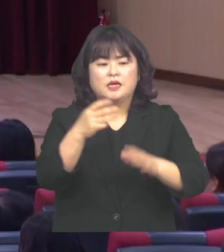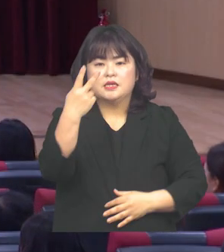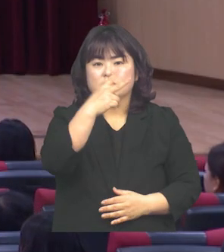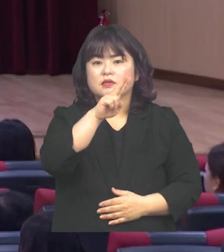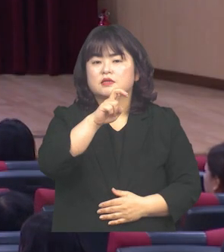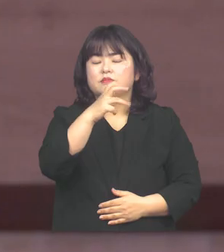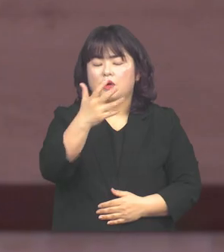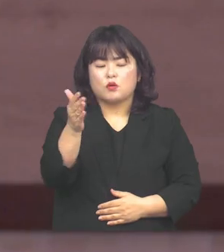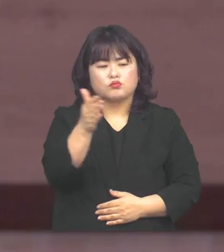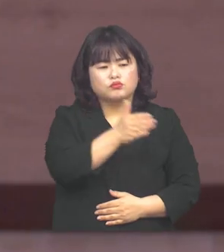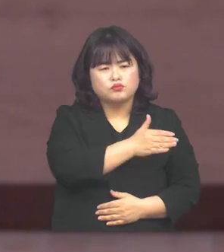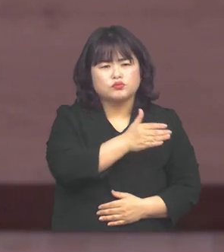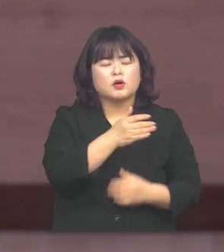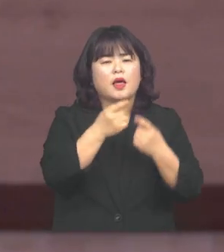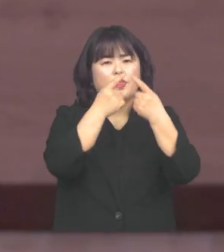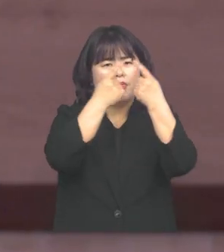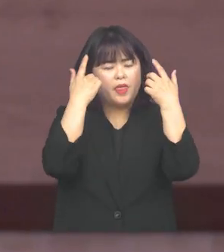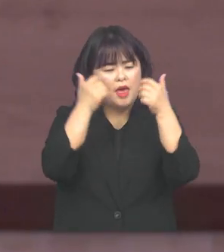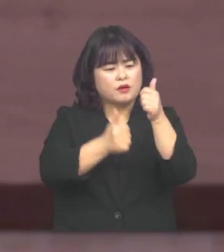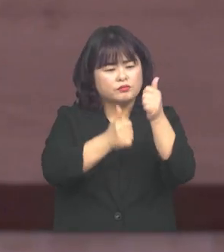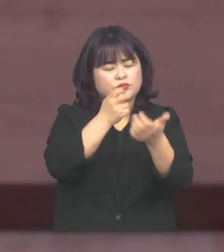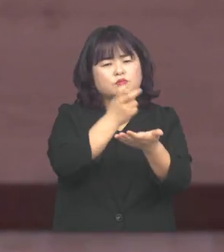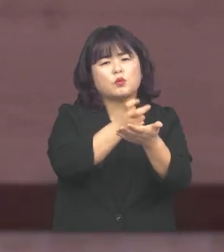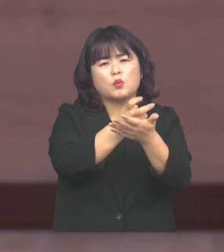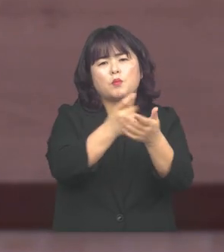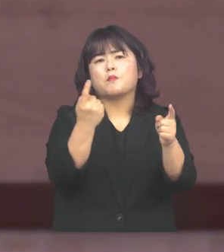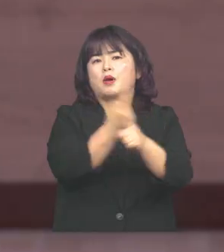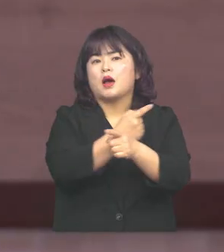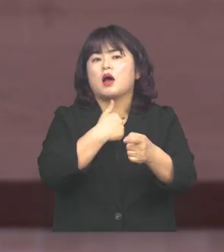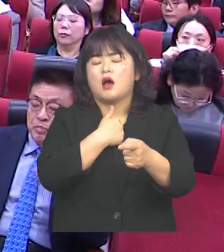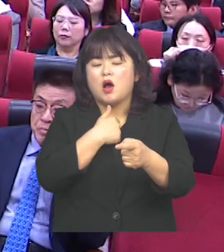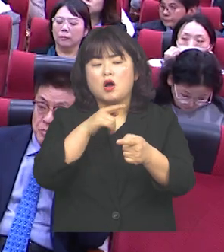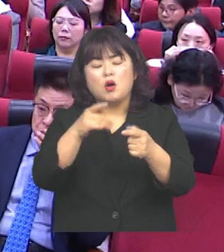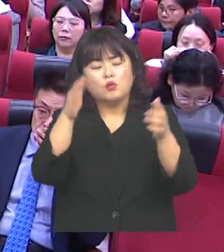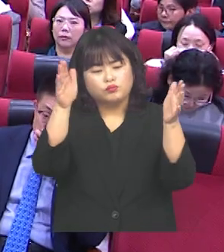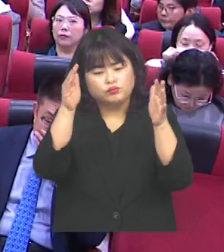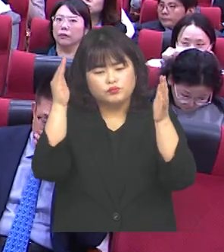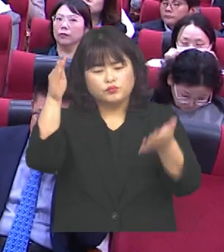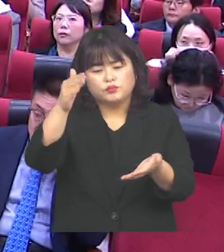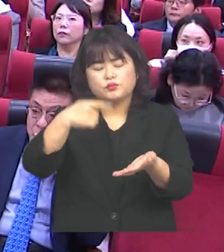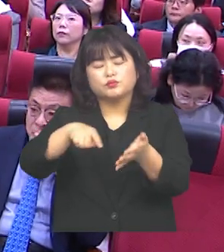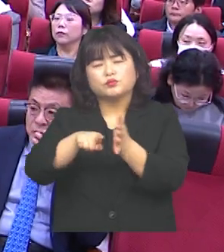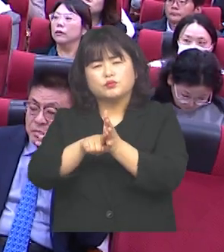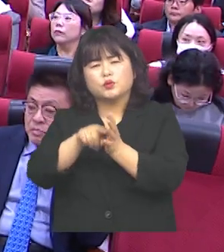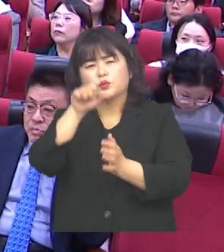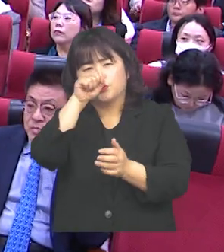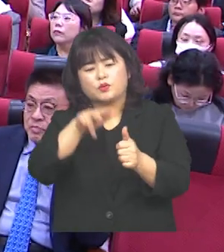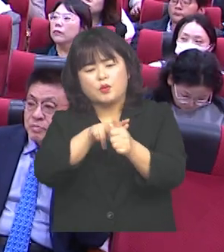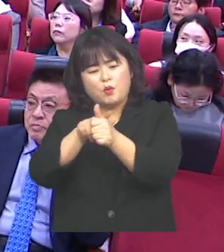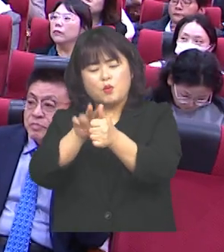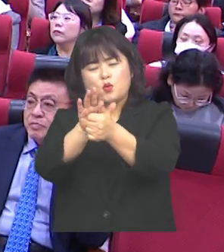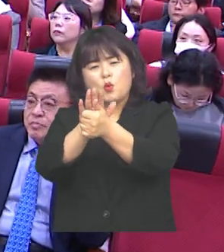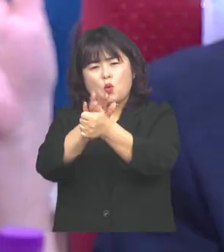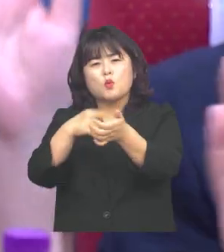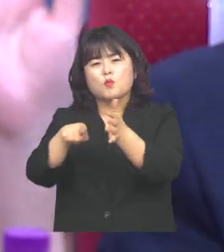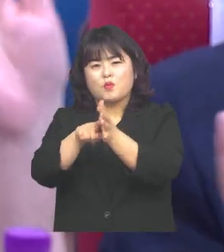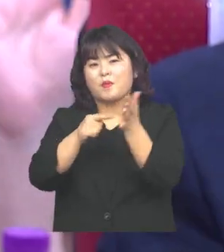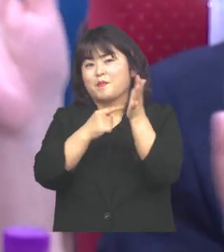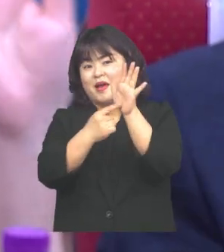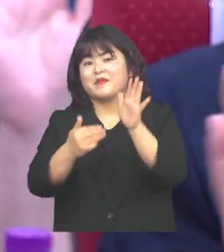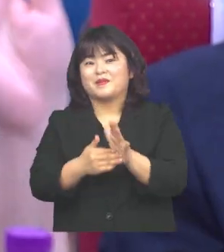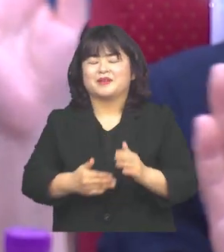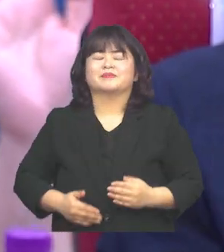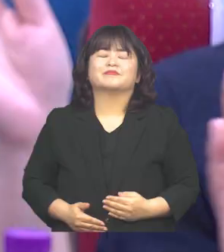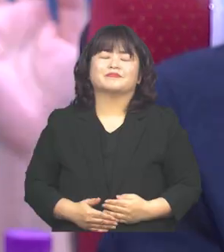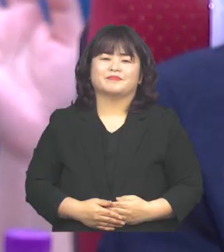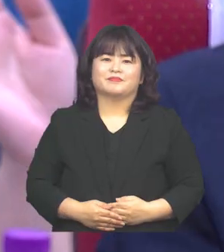용인특례시장은 2028년부터는 새로운 대학 입시 제도가 시행되는 만큼 자녀들의 대입 전략에 대한 좋은 정보를 얻으실 수 있을